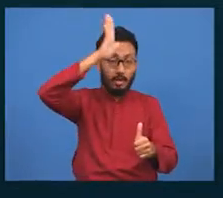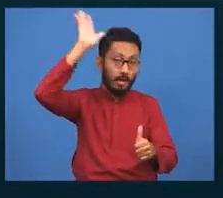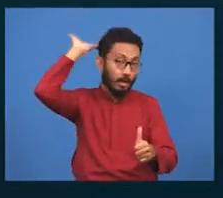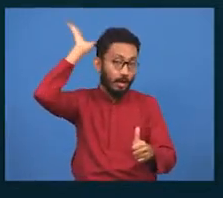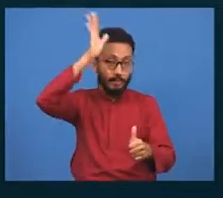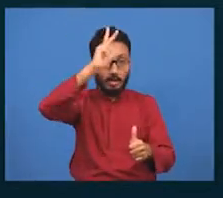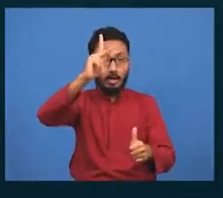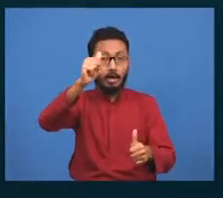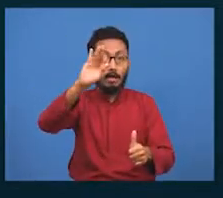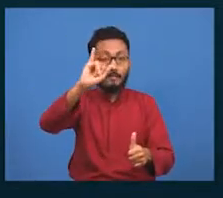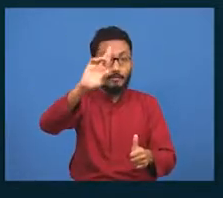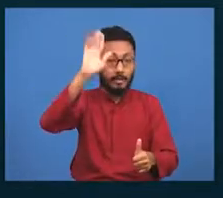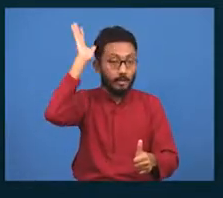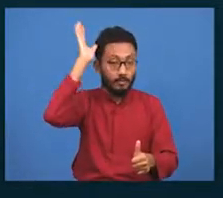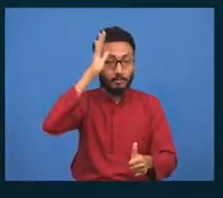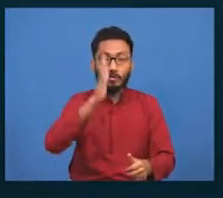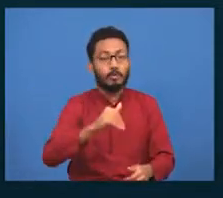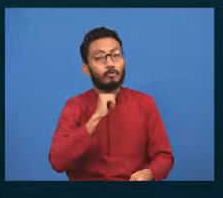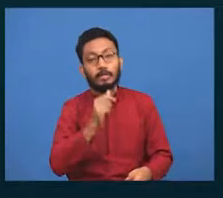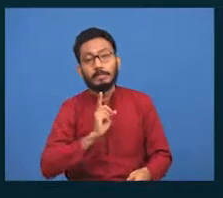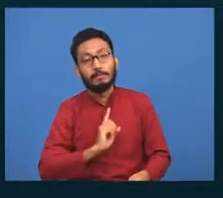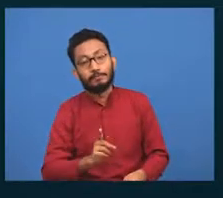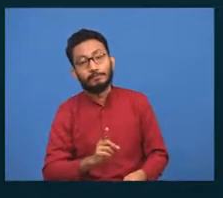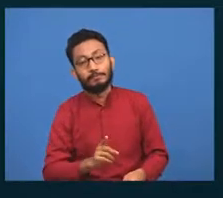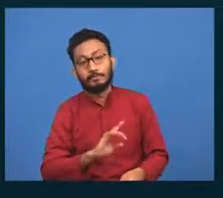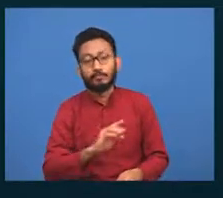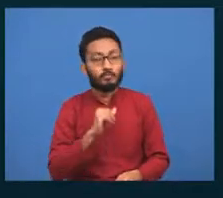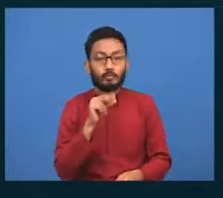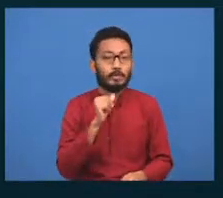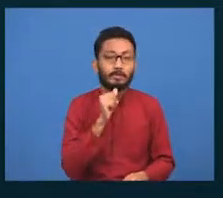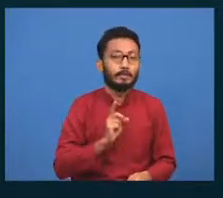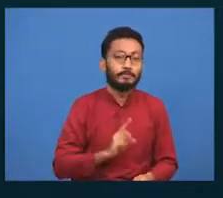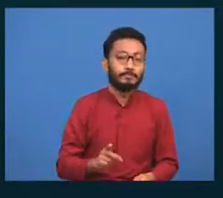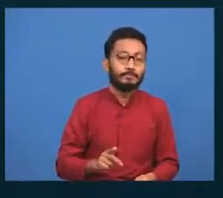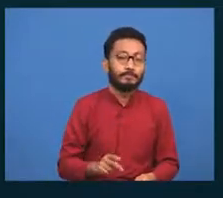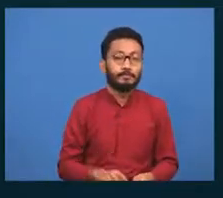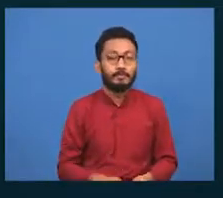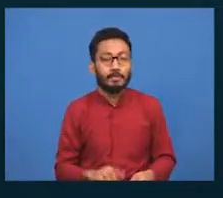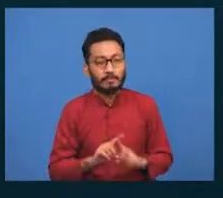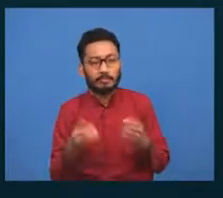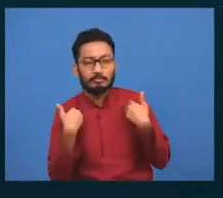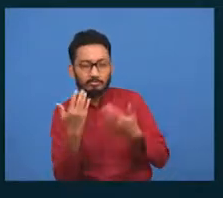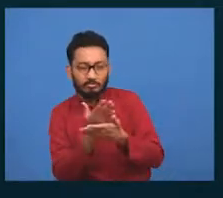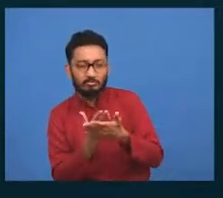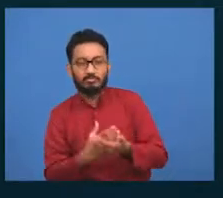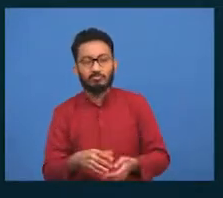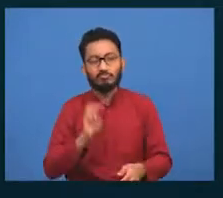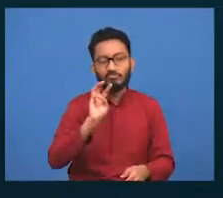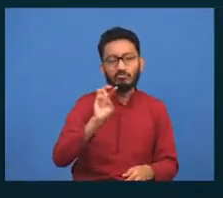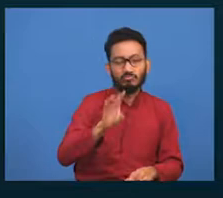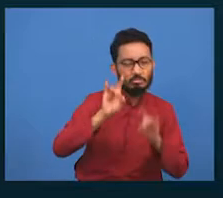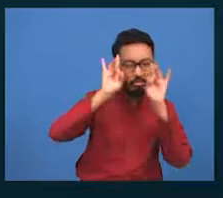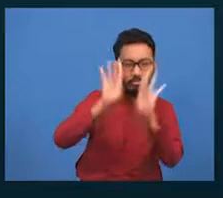agama Islam, namun ada sebahagian mereka yang benci dan memusuhi Islam. Sebab itu mereka